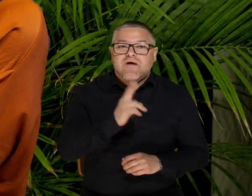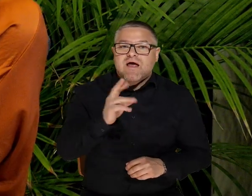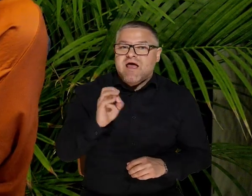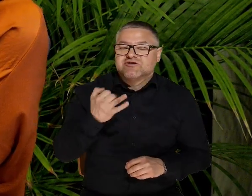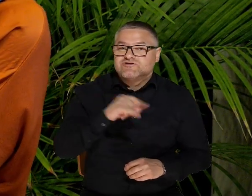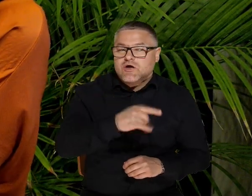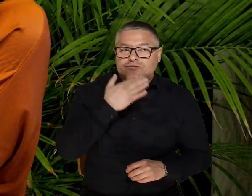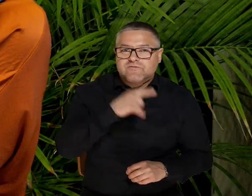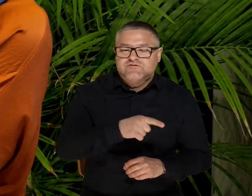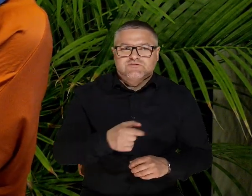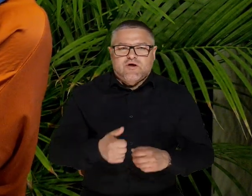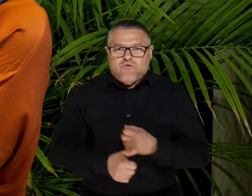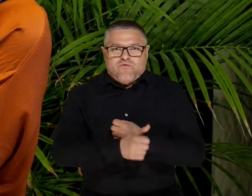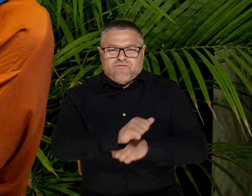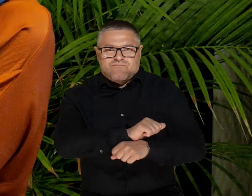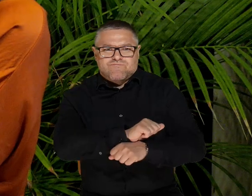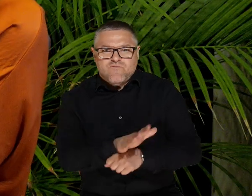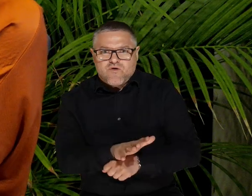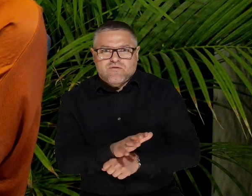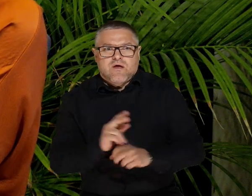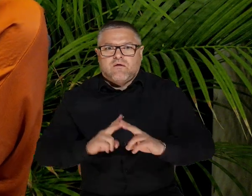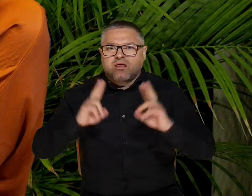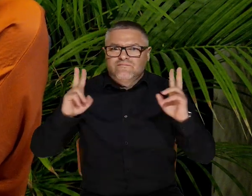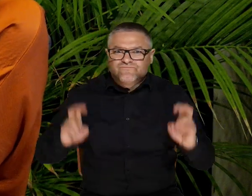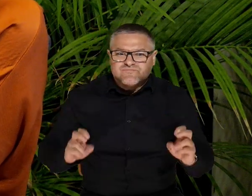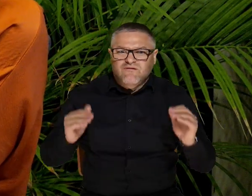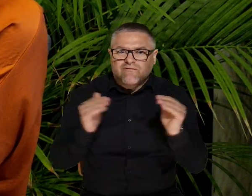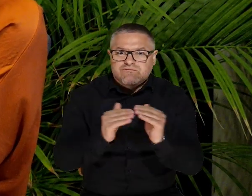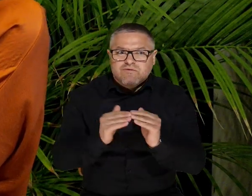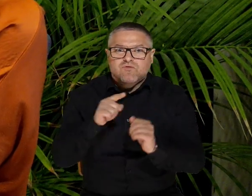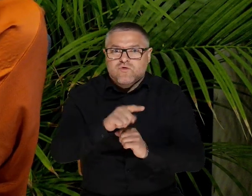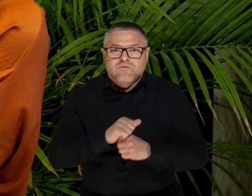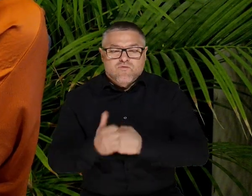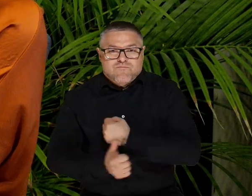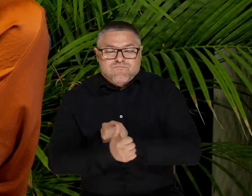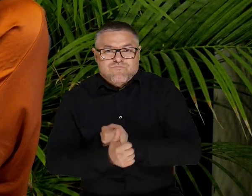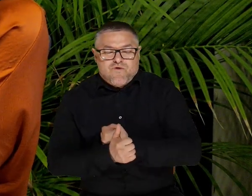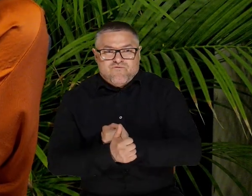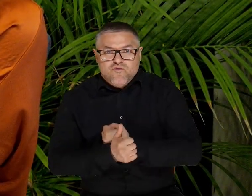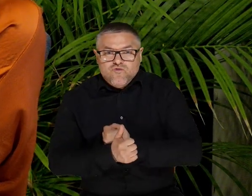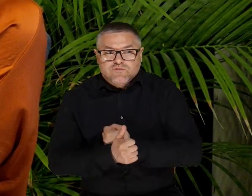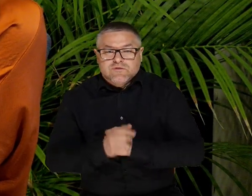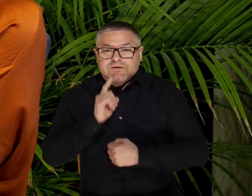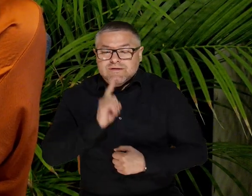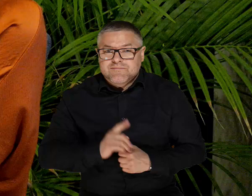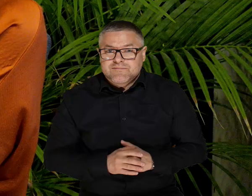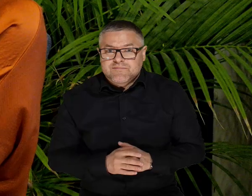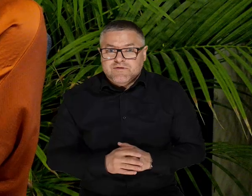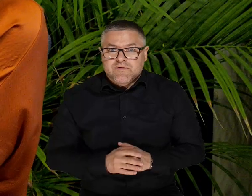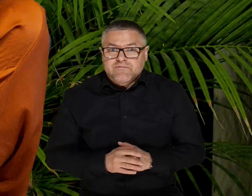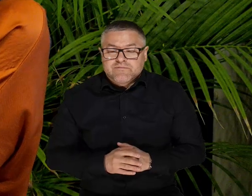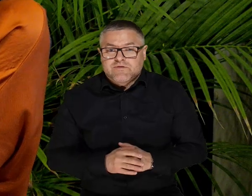to pandemia i lockdown były takim jakby pretekstem, które sprawiły,